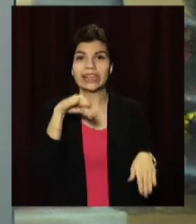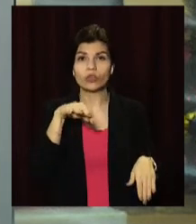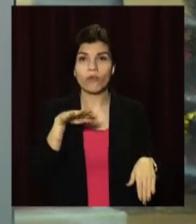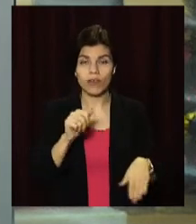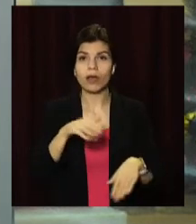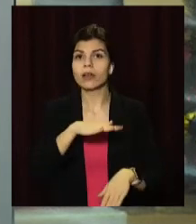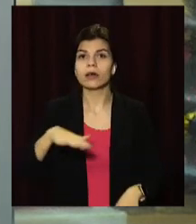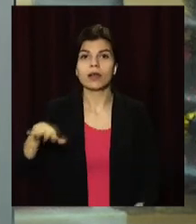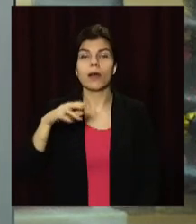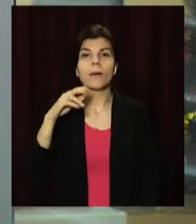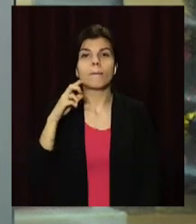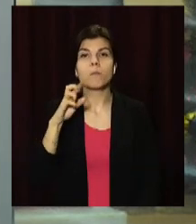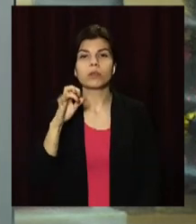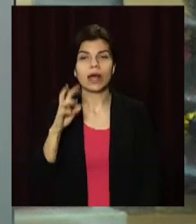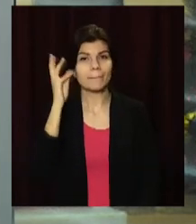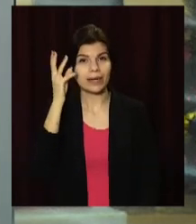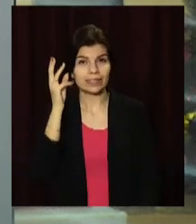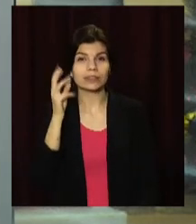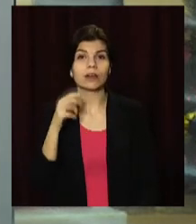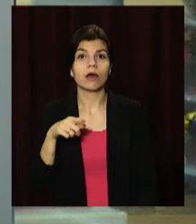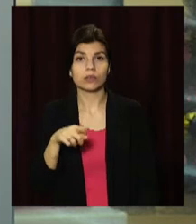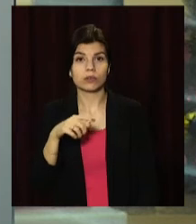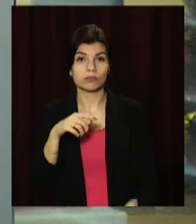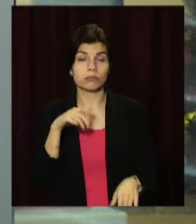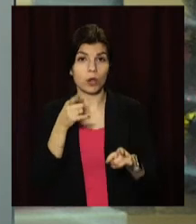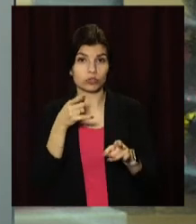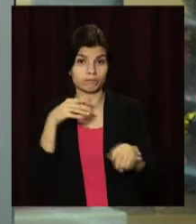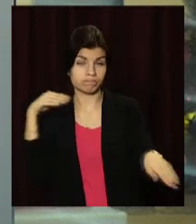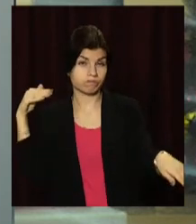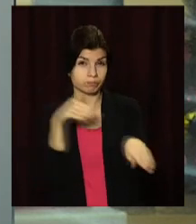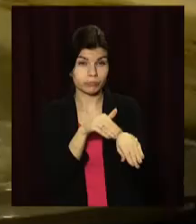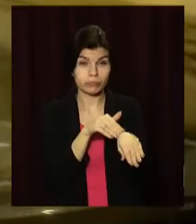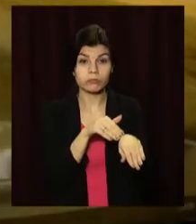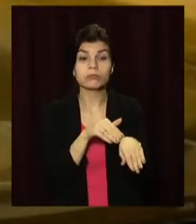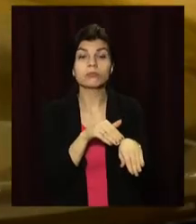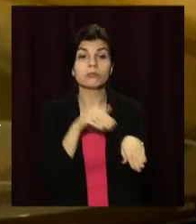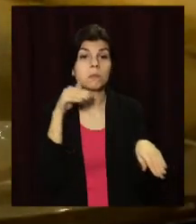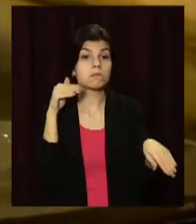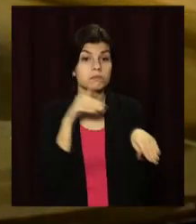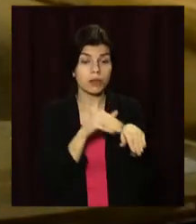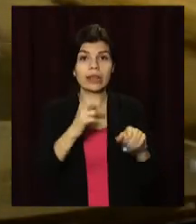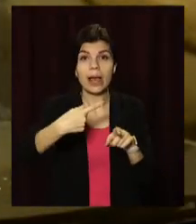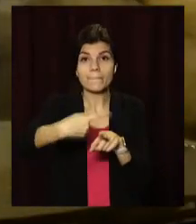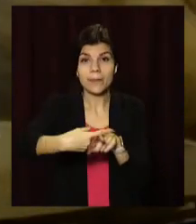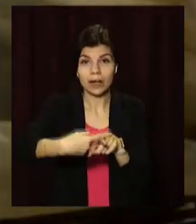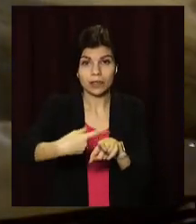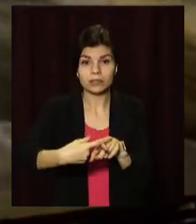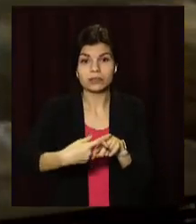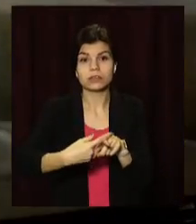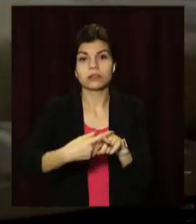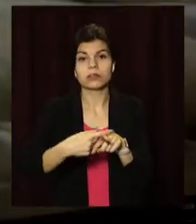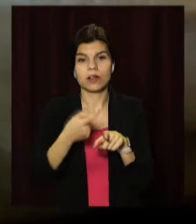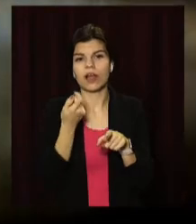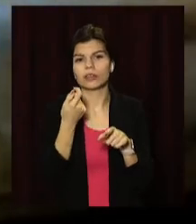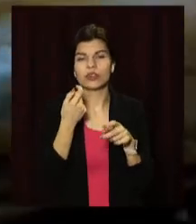Титова та проспекту Богдана Хмельницького. Там Mitsubishi врізалася в Toyota. Транспортні засоби зіткнулися на перехресті, отримавши